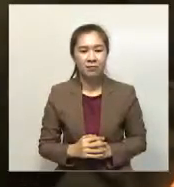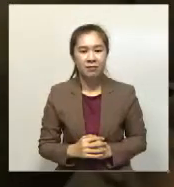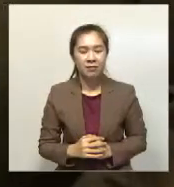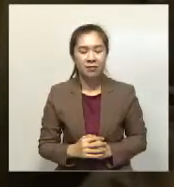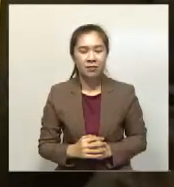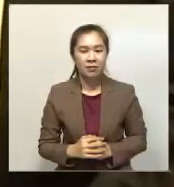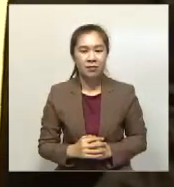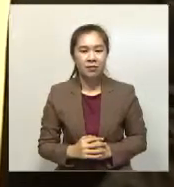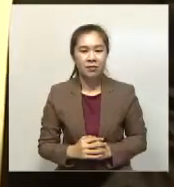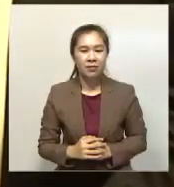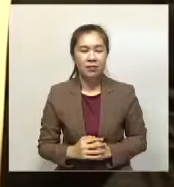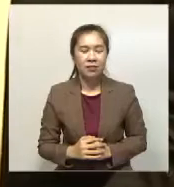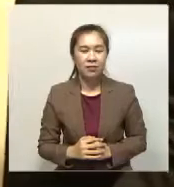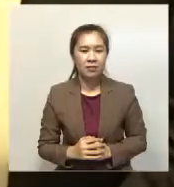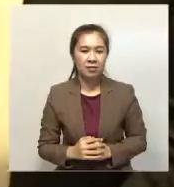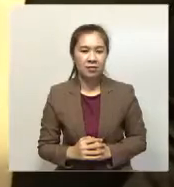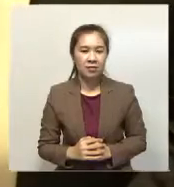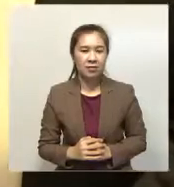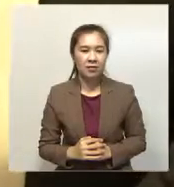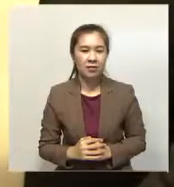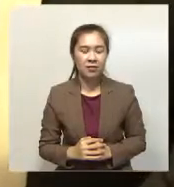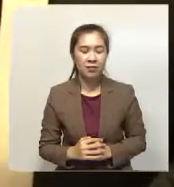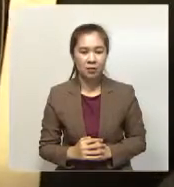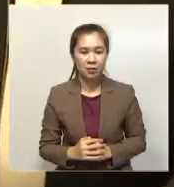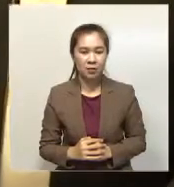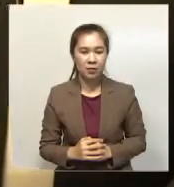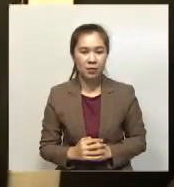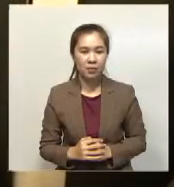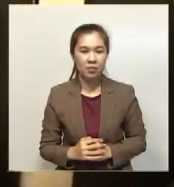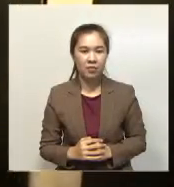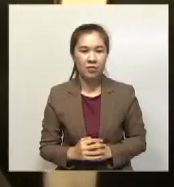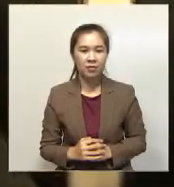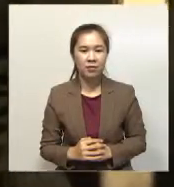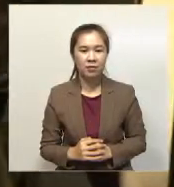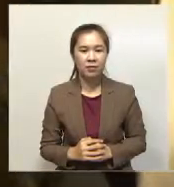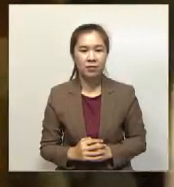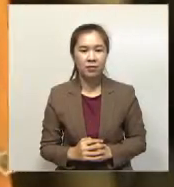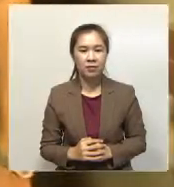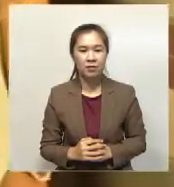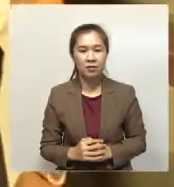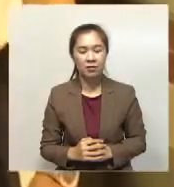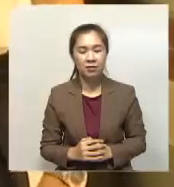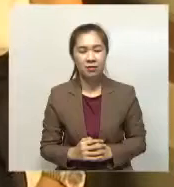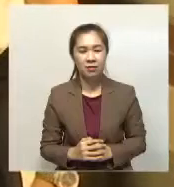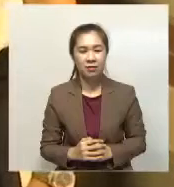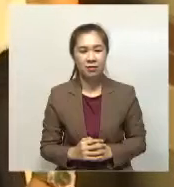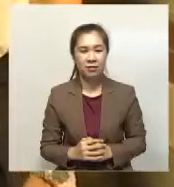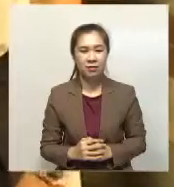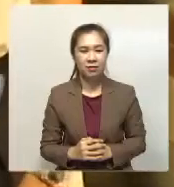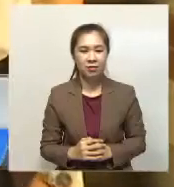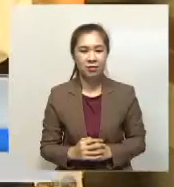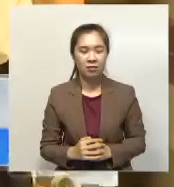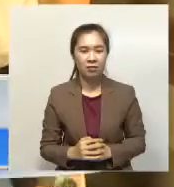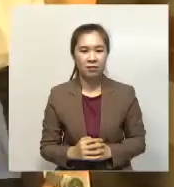ม่ความรู้ภาระผมก็ไม่ได้แต่ยังว่าคนไทยนิสัยก็ไม่เหมือนต่างประเทศเขาไม่กันนะคนไท